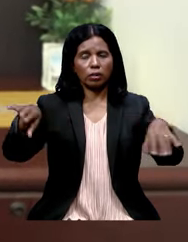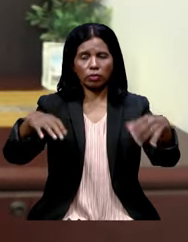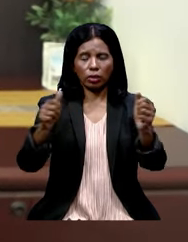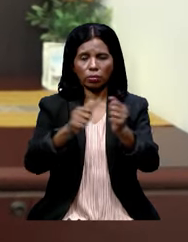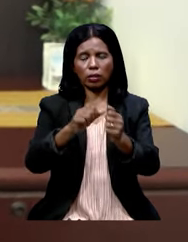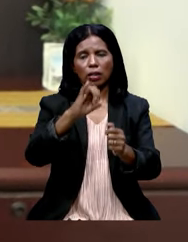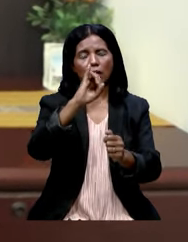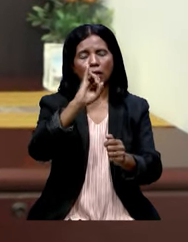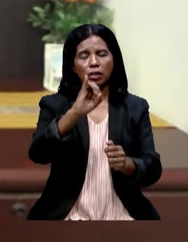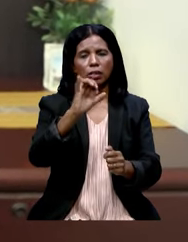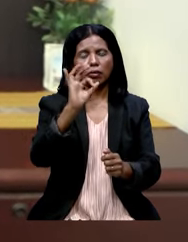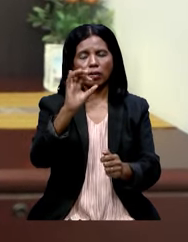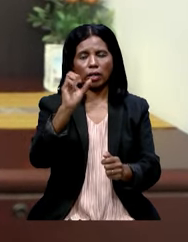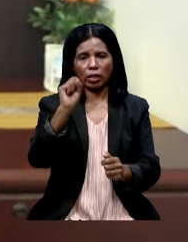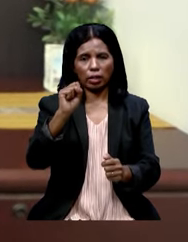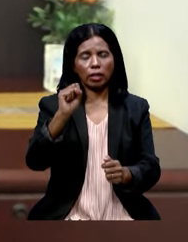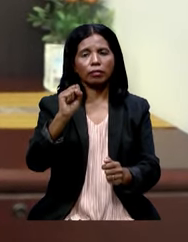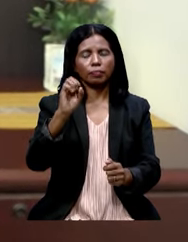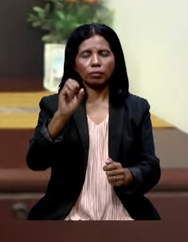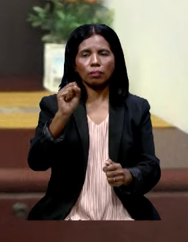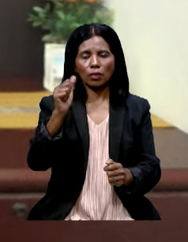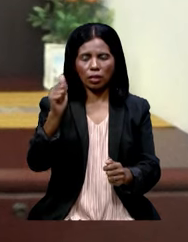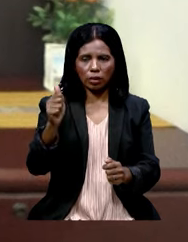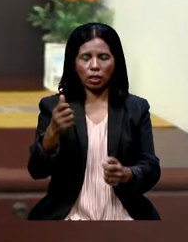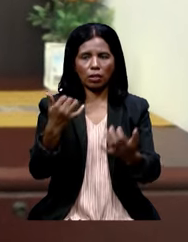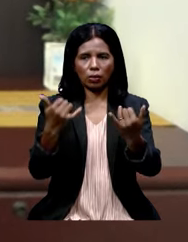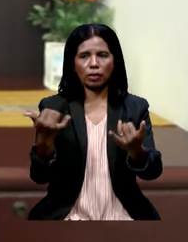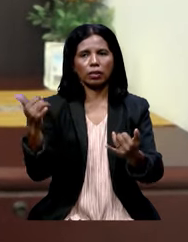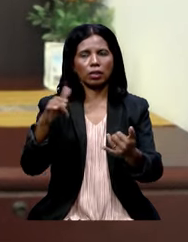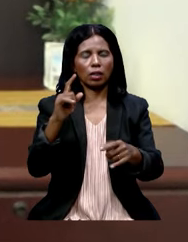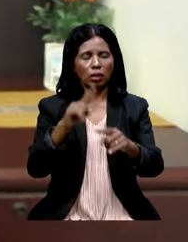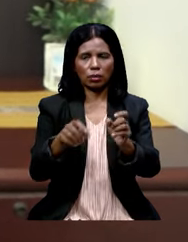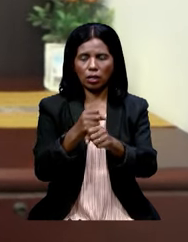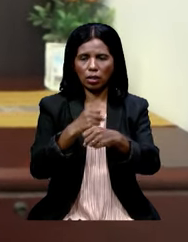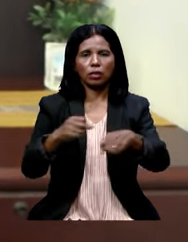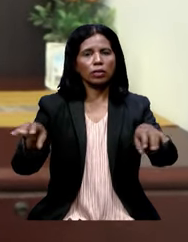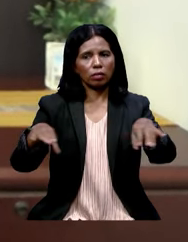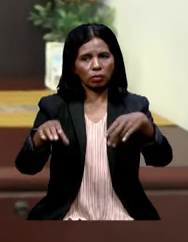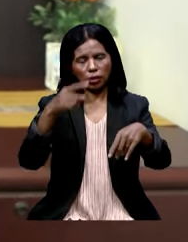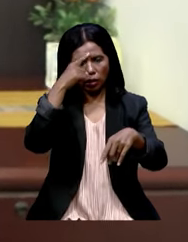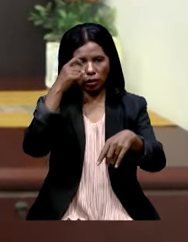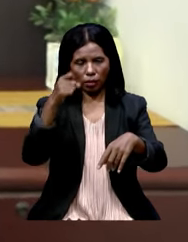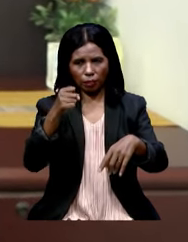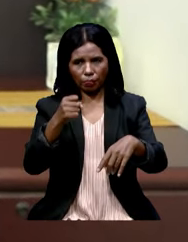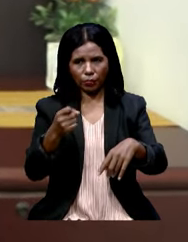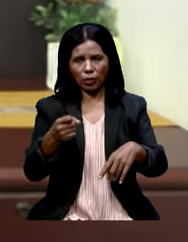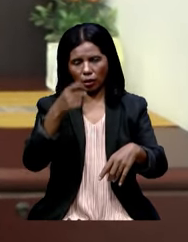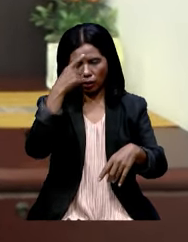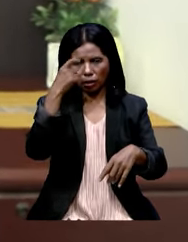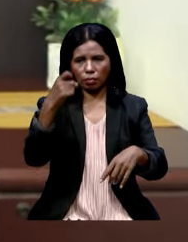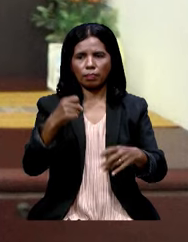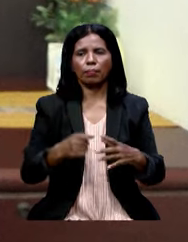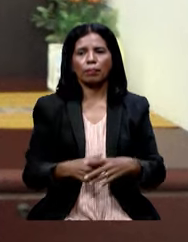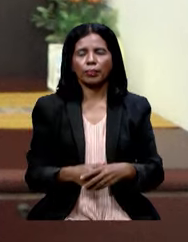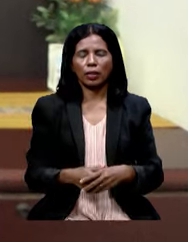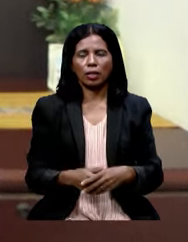defesa e a defesa rasi apresenta kata agora dau ser la halo serviço tamba razão